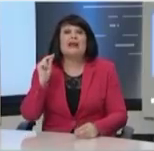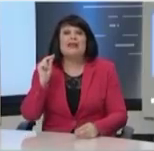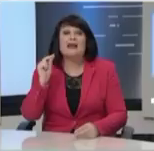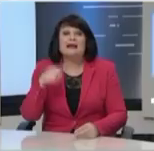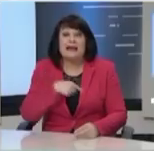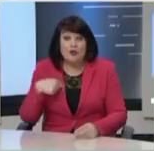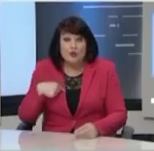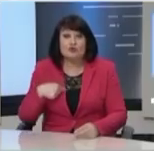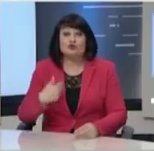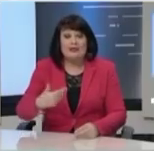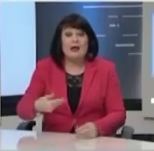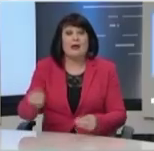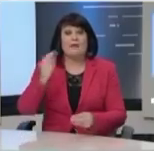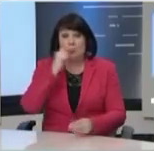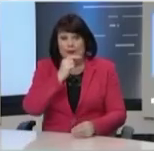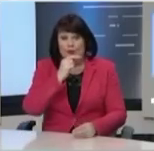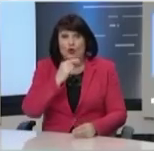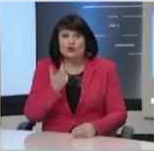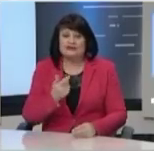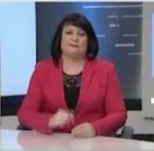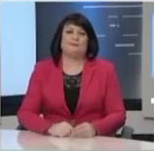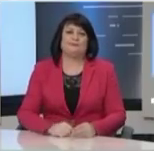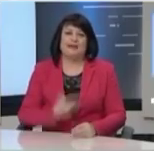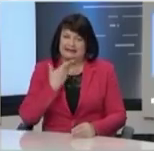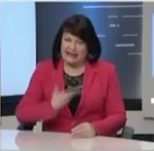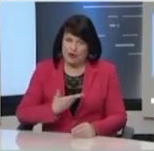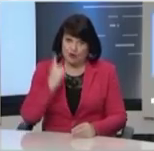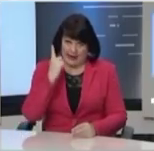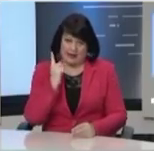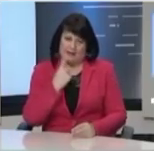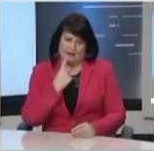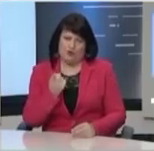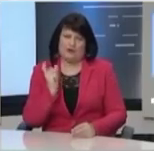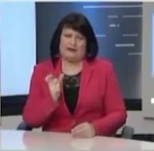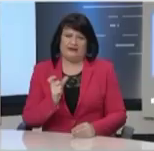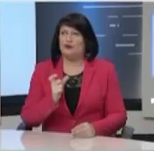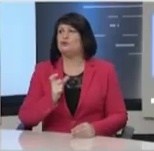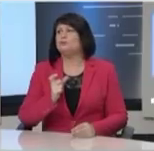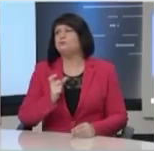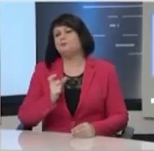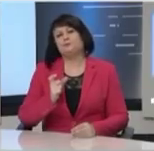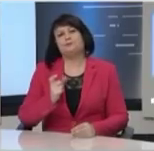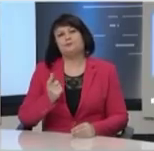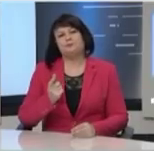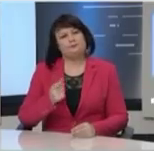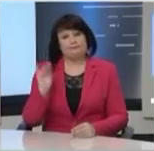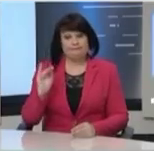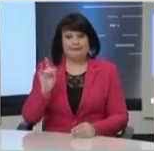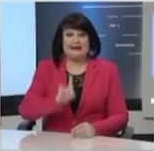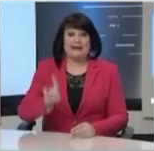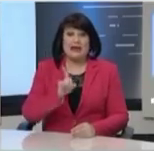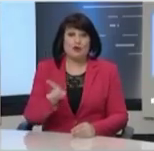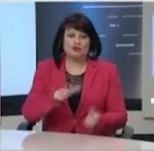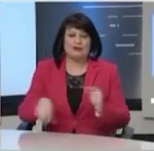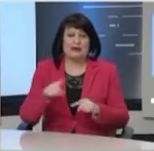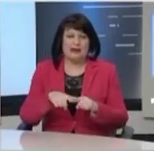αυτό. Θα σας το πω ακόμα μια φορά και κλείνω με αυτό. Κύριε Μητσοτάκη, η